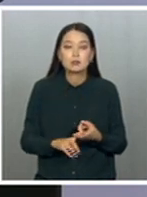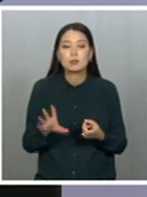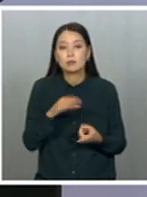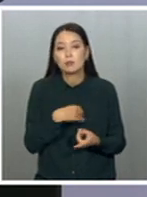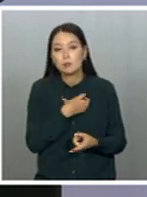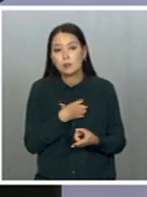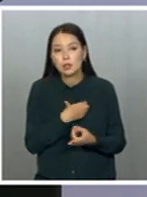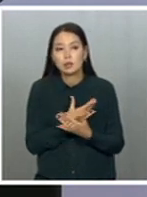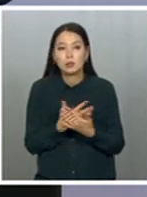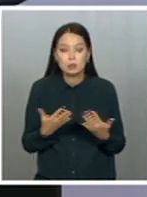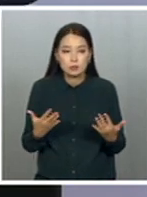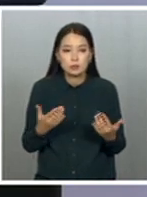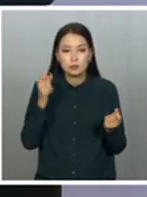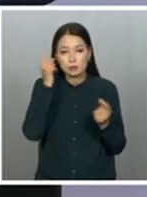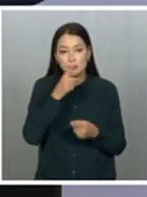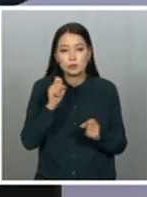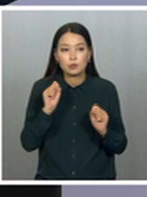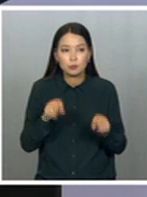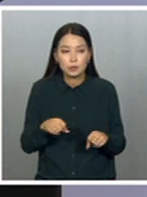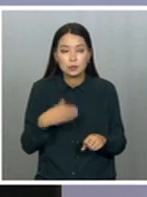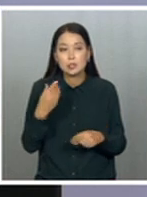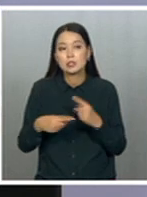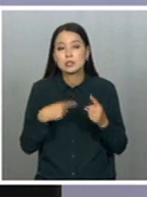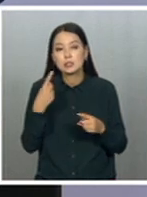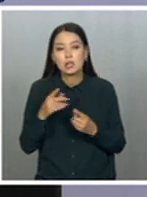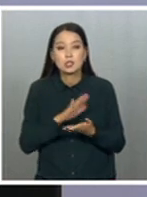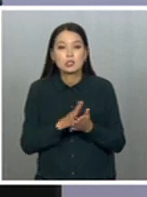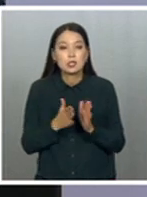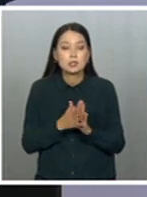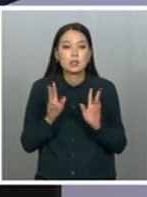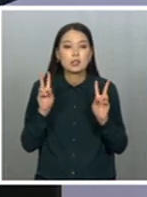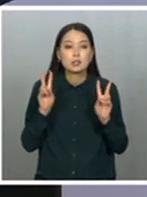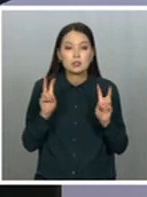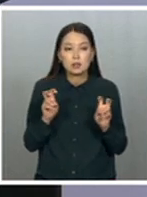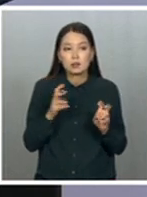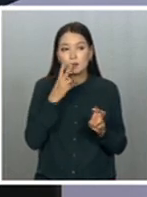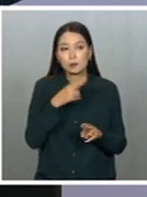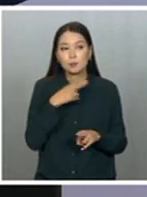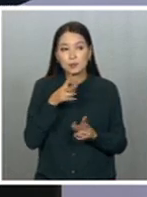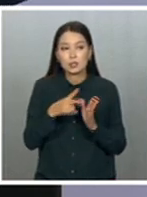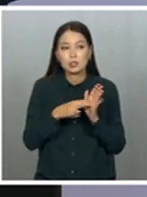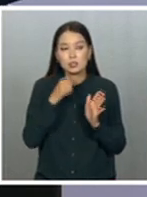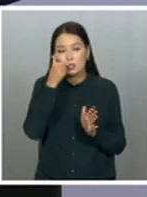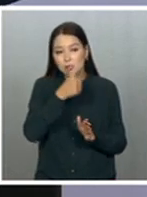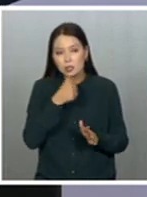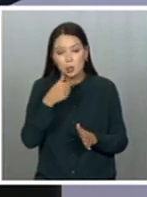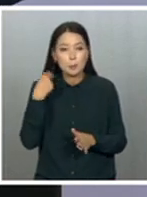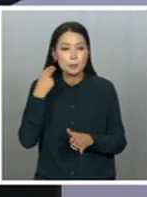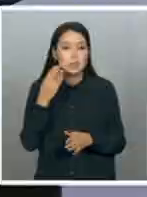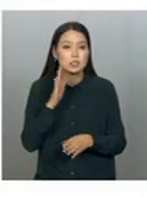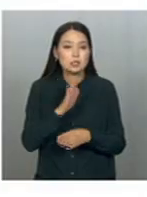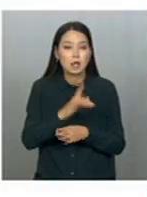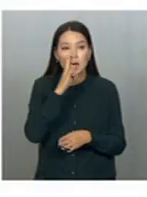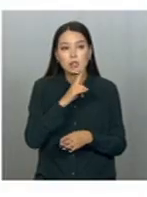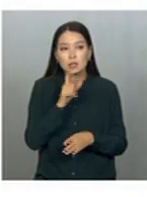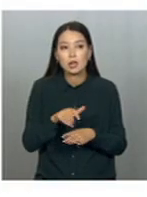анықтауға болады. Ендеше жолдаулардың тақырыбына назар аударайық, балалар. 2008 жылғы президенттің жолдауы Қазақстан